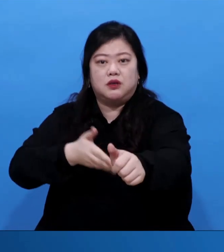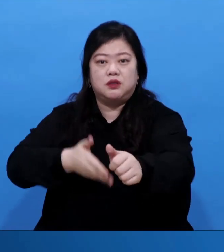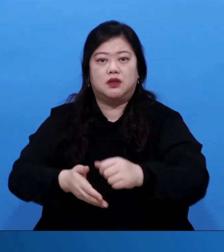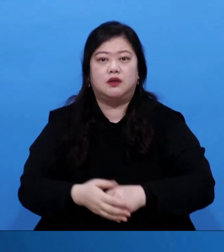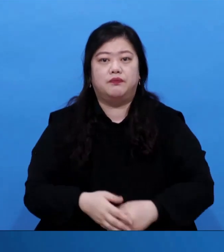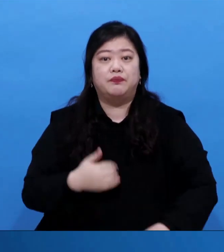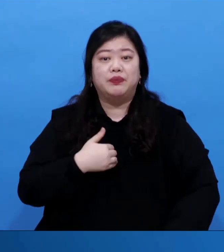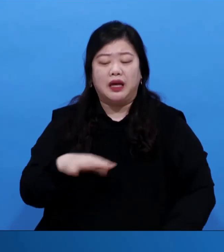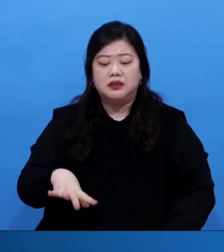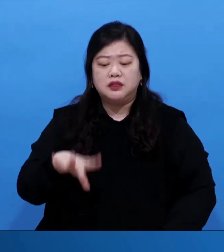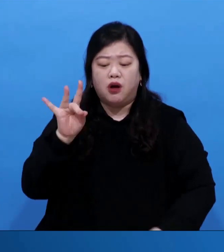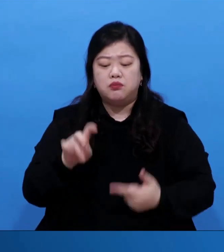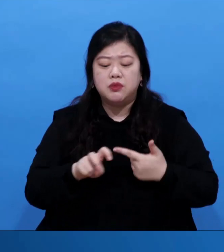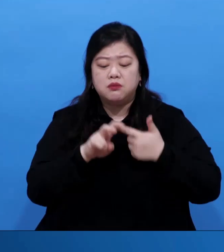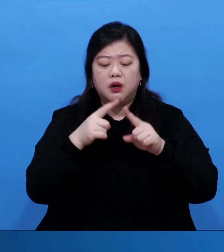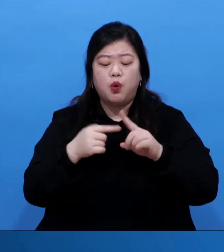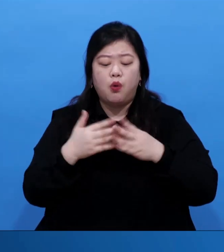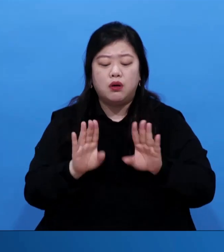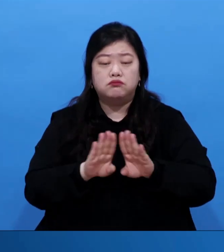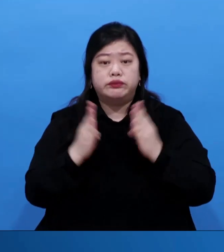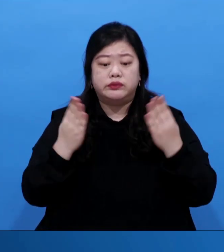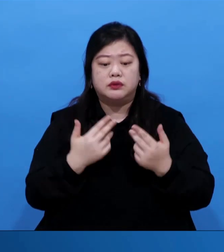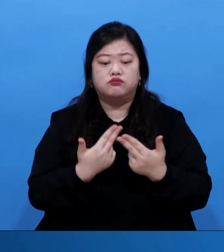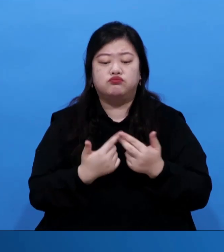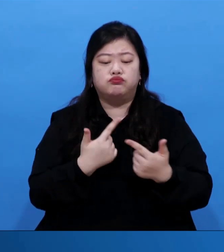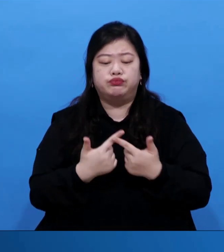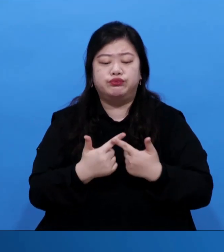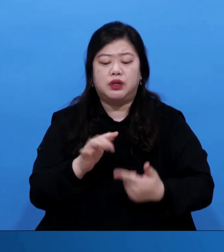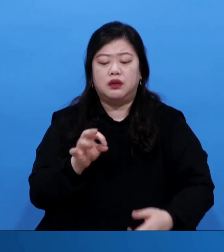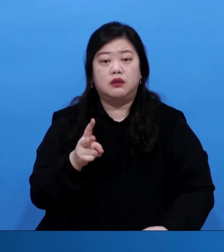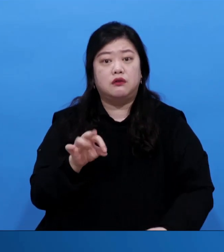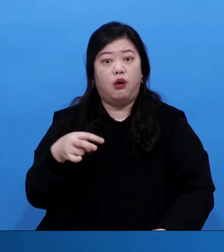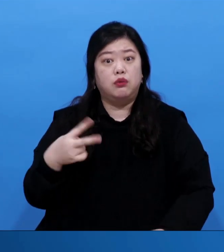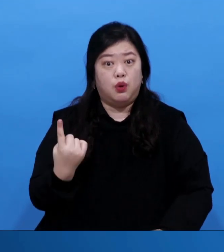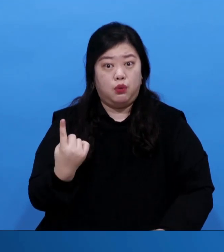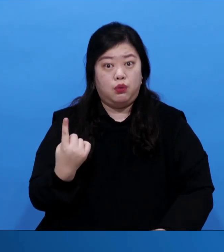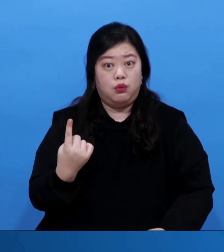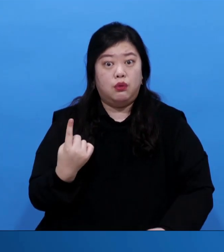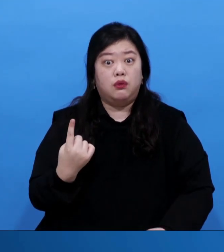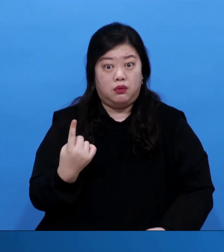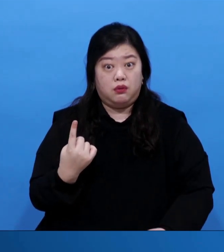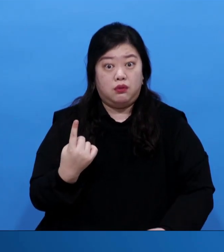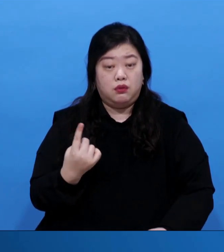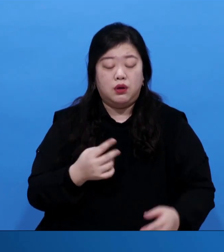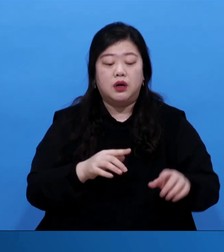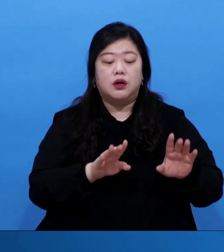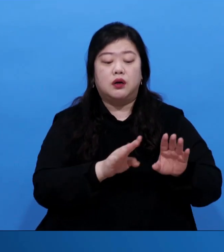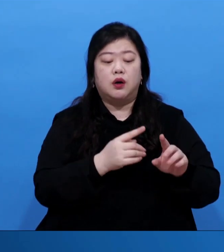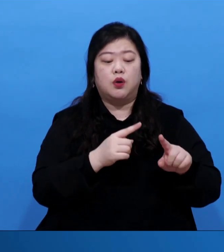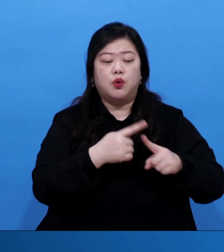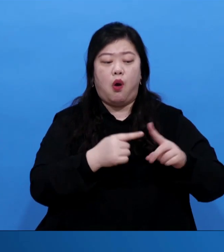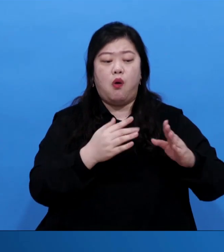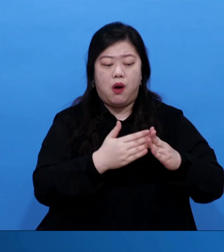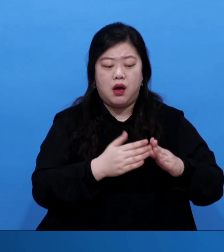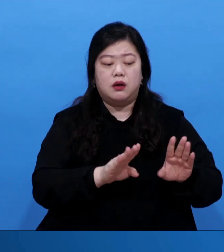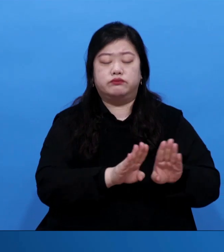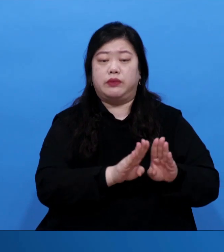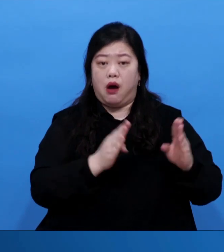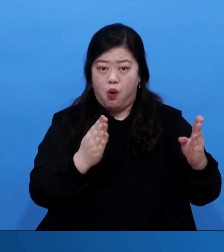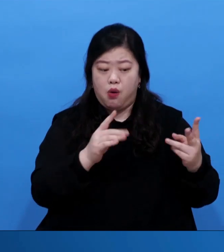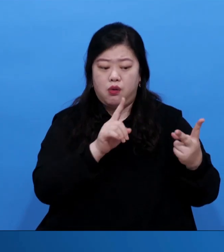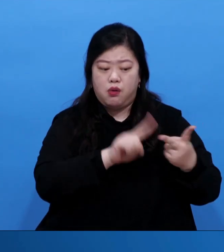시작할 때 이 언약 딱 잡았어요. I held to this covenant when I first began in Yeongdo. 부목사로 있을 때 전도훈련